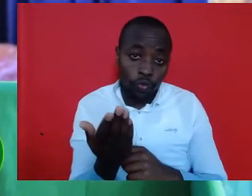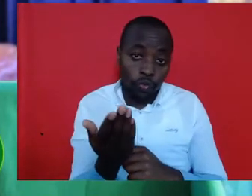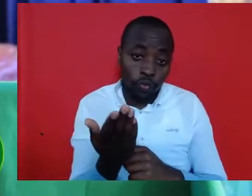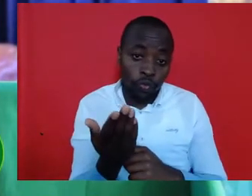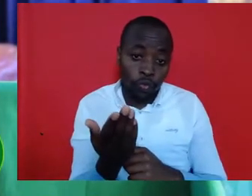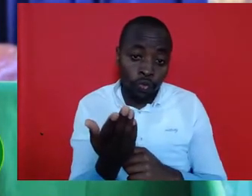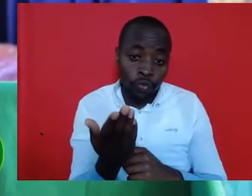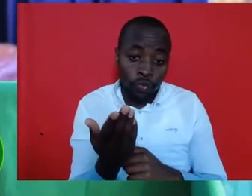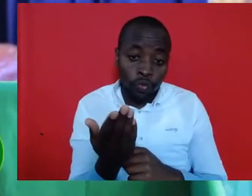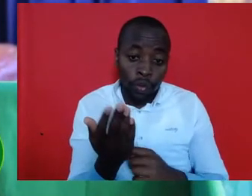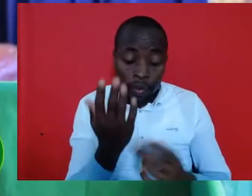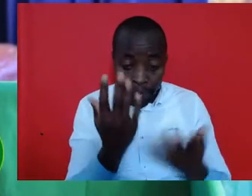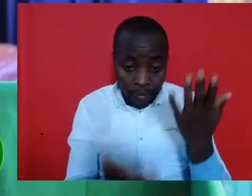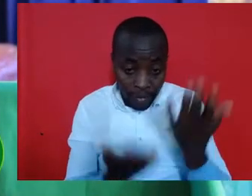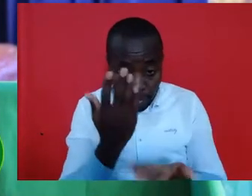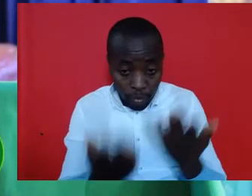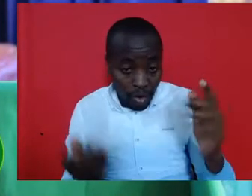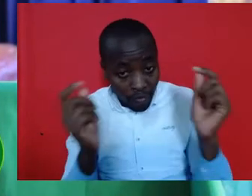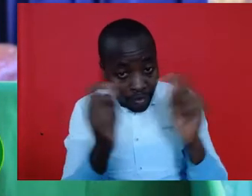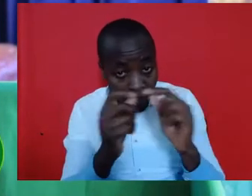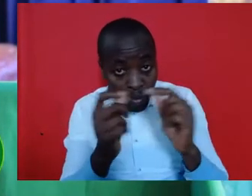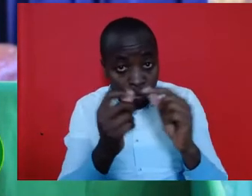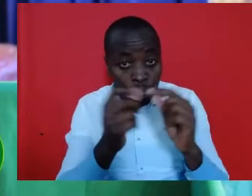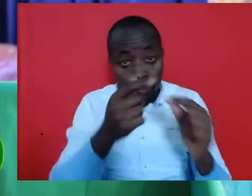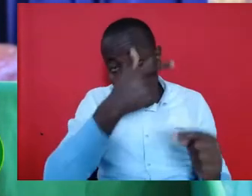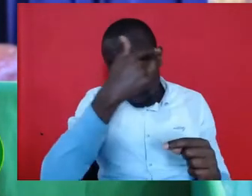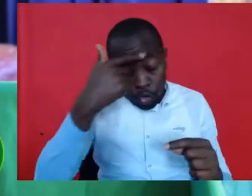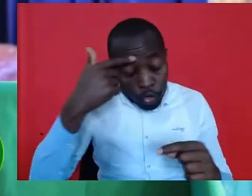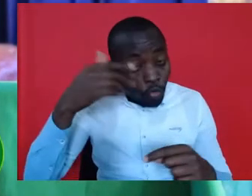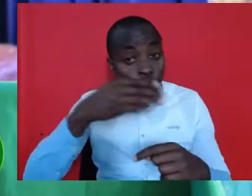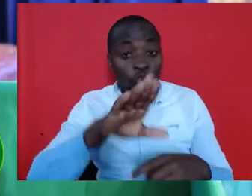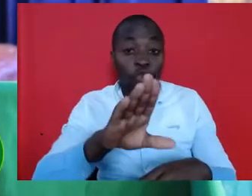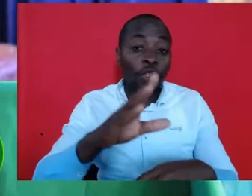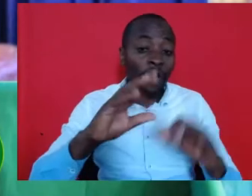Je, wajiumiza vipi kwa sababu yako na mboma yako na watu wako?